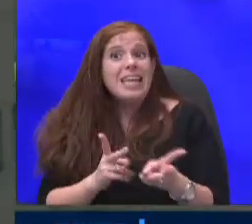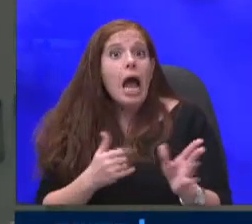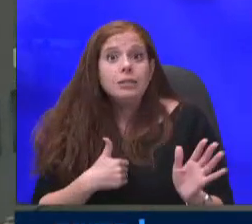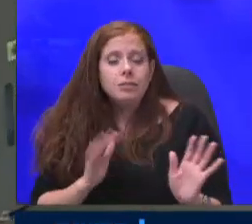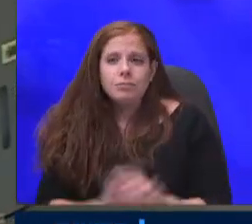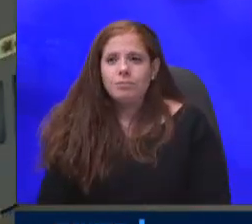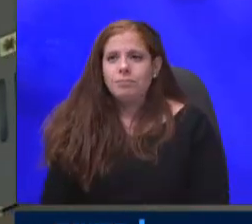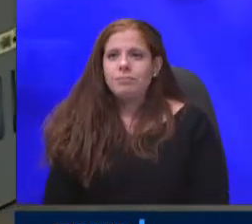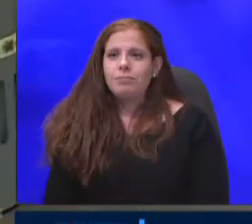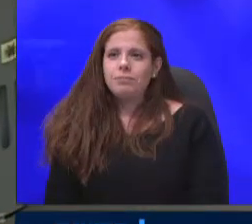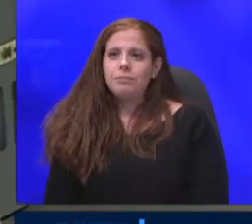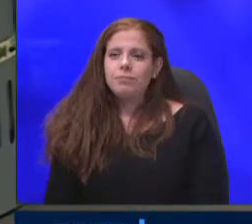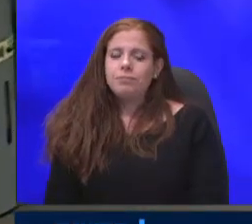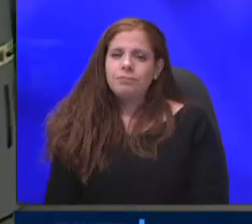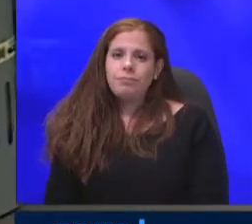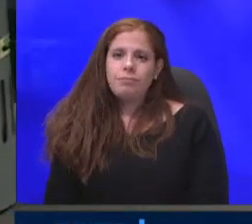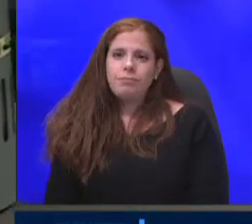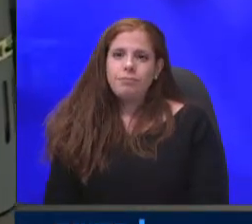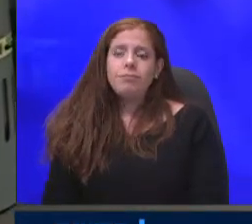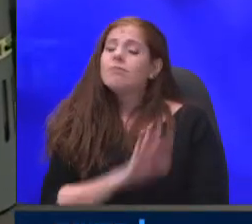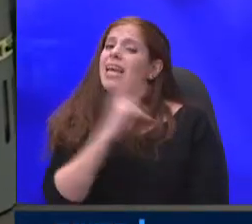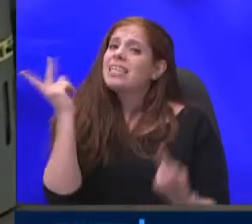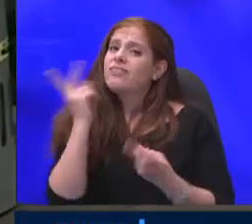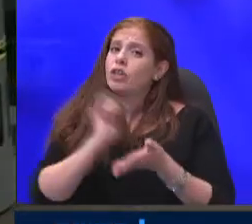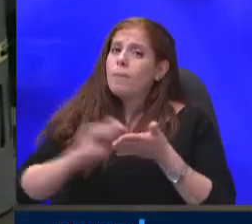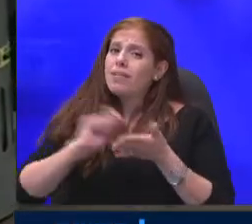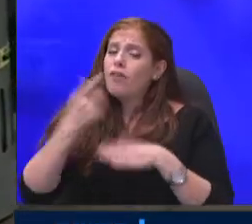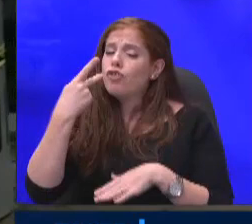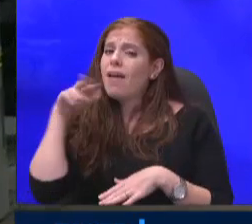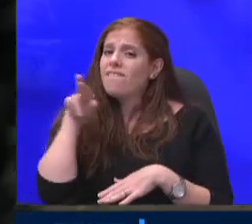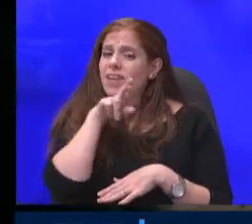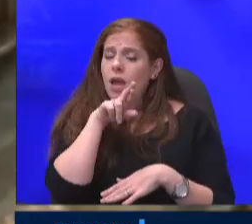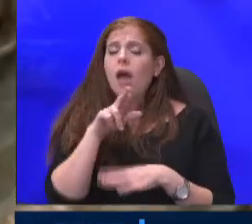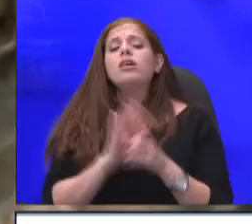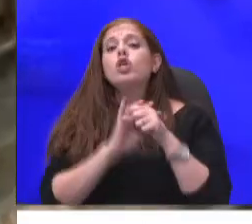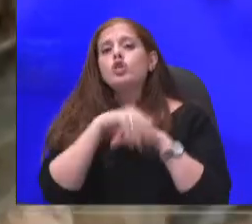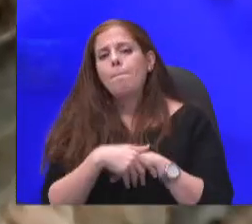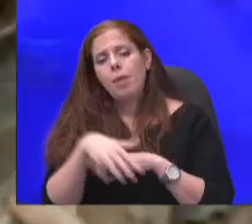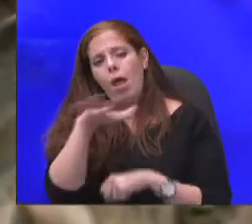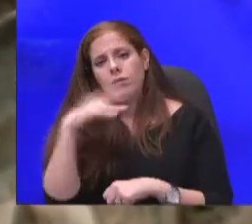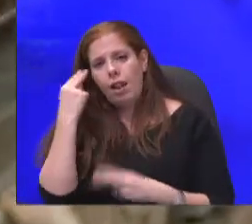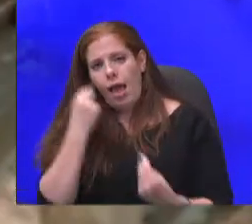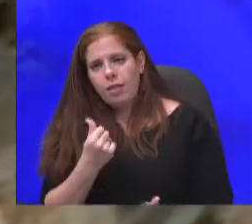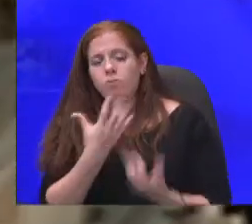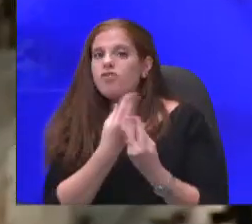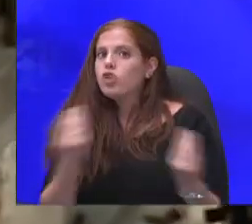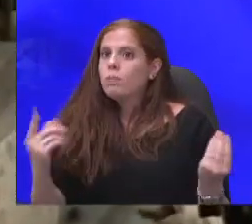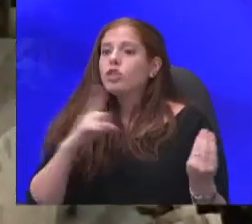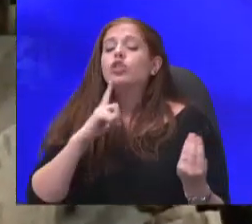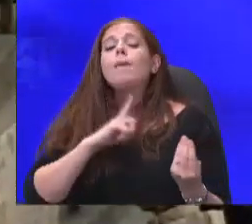אין ספק שהמכתב של הרב פירר ישפיע במגזר החרדי, אבל יש רבים שימתינו להוראה ברורה וישירה של הרבנים.